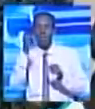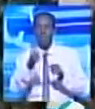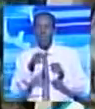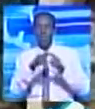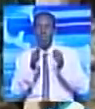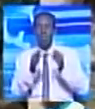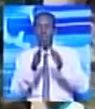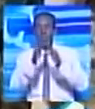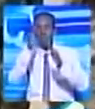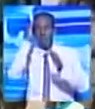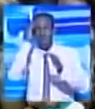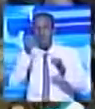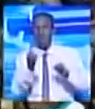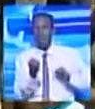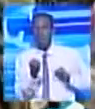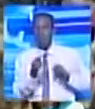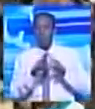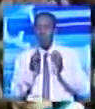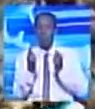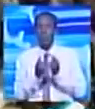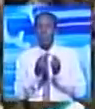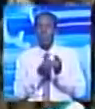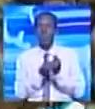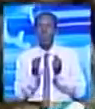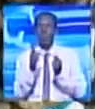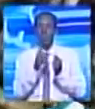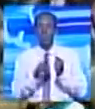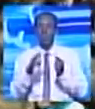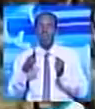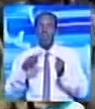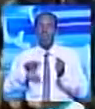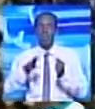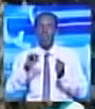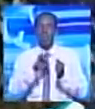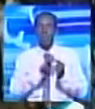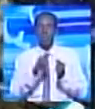militaire. Ces ateliers comprenaient une démonstration du combat urbain et